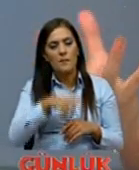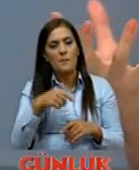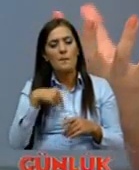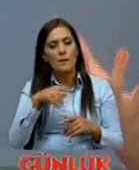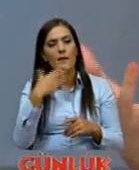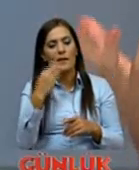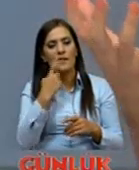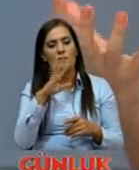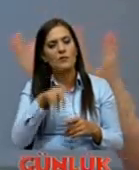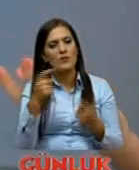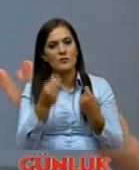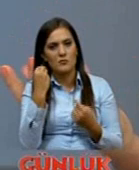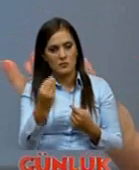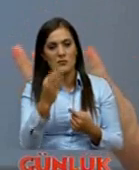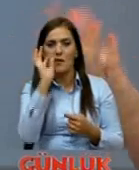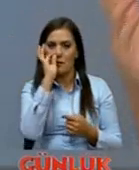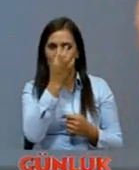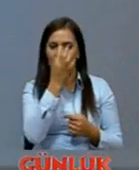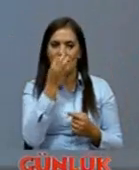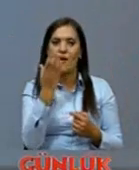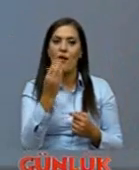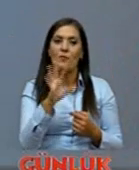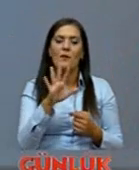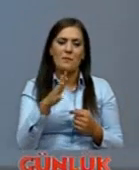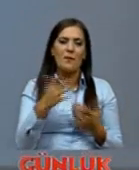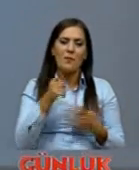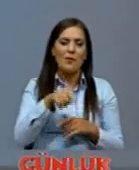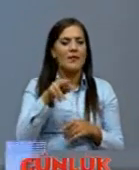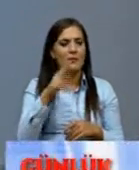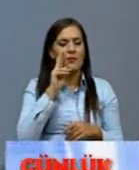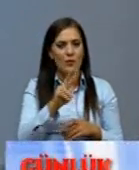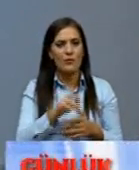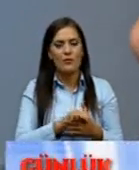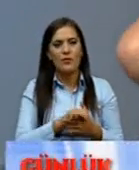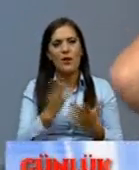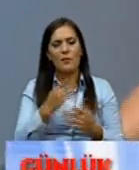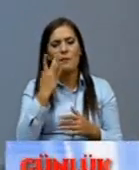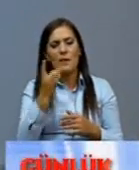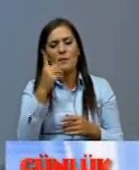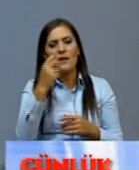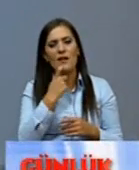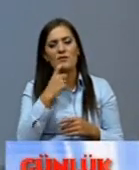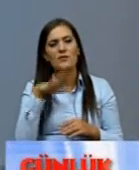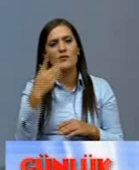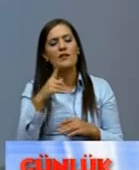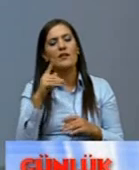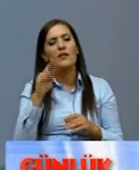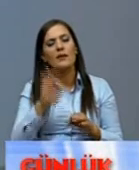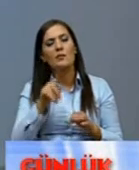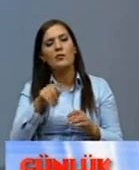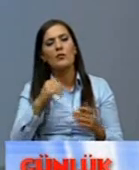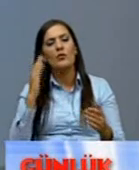genç yaştayken bu iş güzel ve kolay. Evet. Olmayabilir ama öyle gibi görünür. Ama belli bir yaştan sonra tıpkı bu